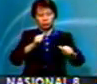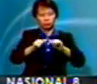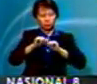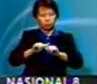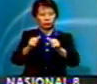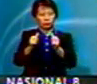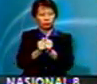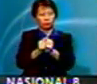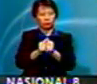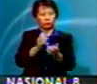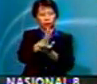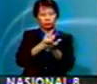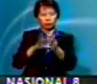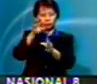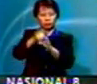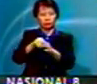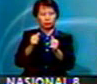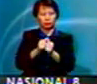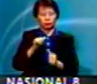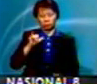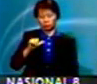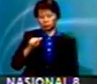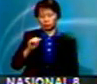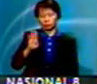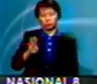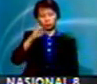combat climate change. And Yang Muhammad Perdana Menteri